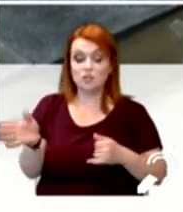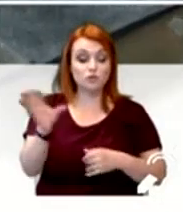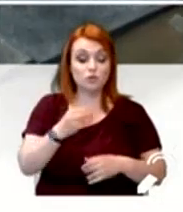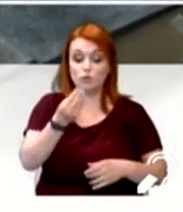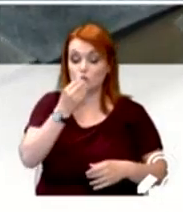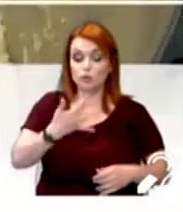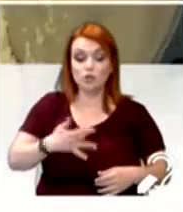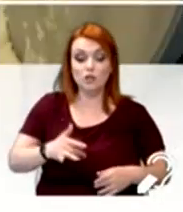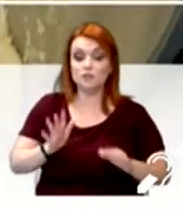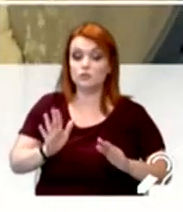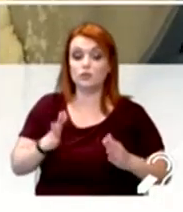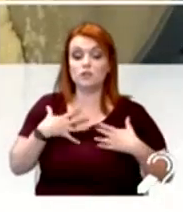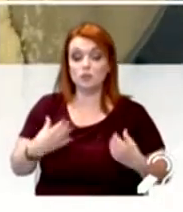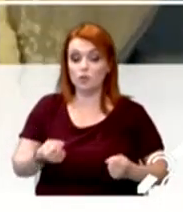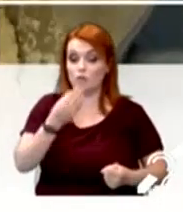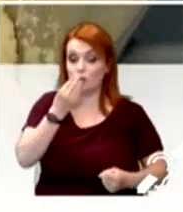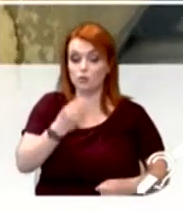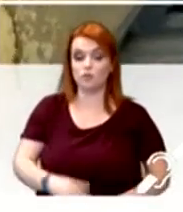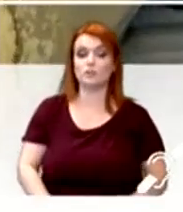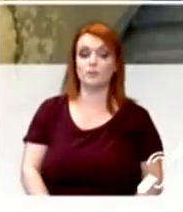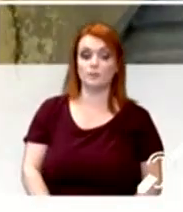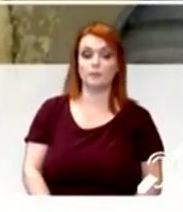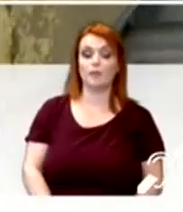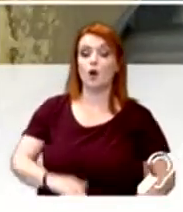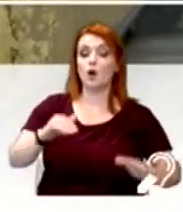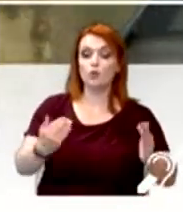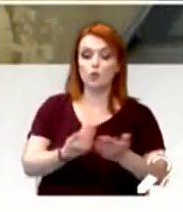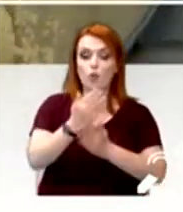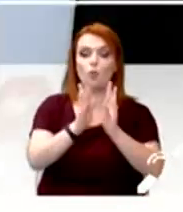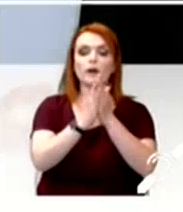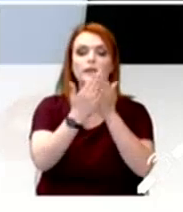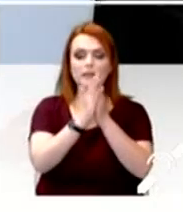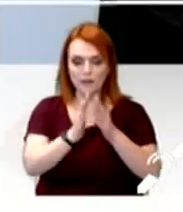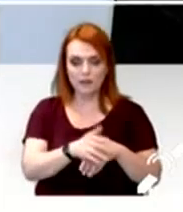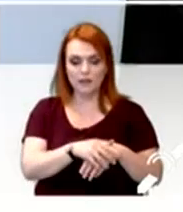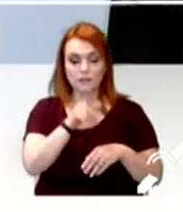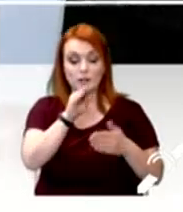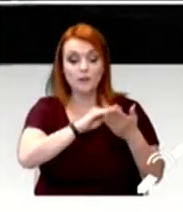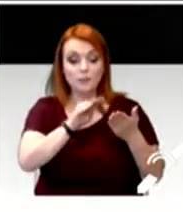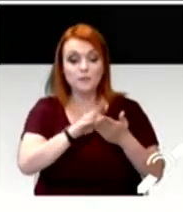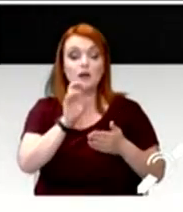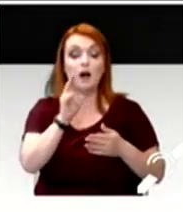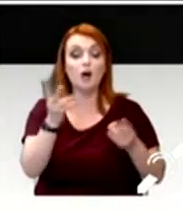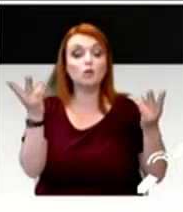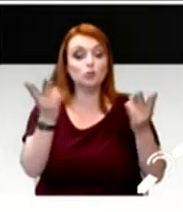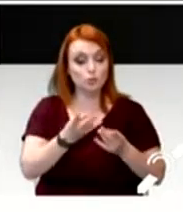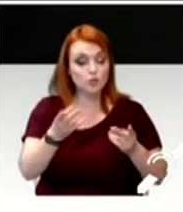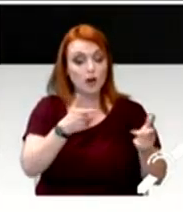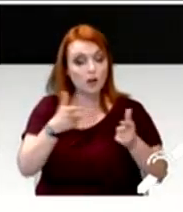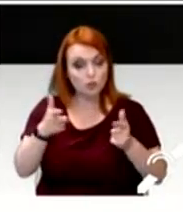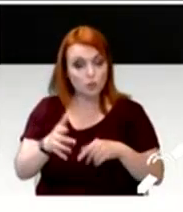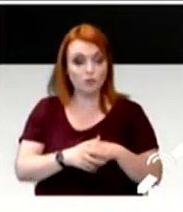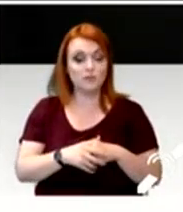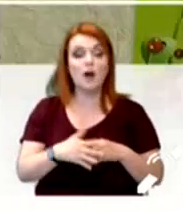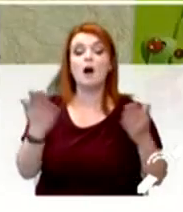azi am terci din cuscus cu lapte. Noul manual culinar e ca o enciclopedie. Pe lângă rețete, conține și